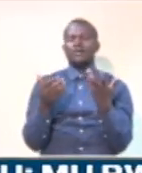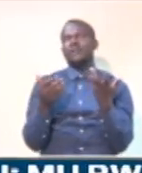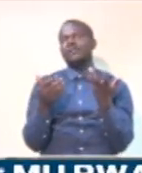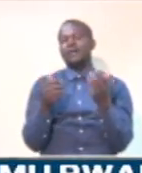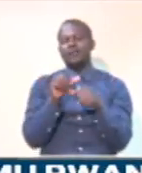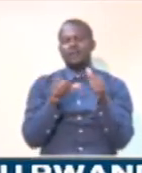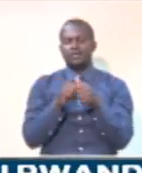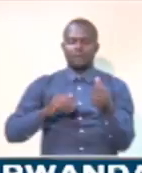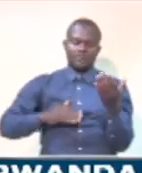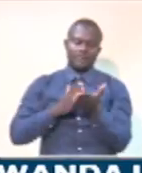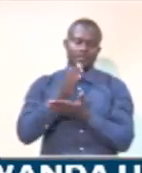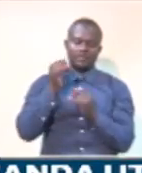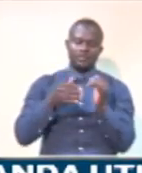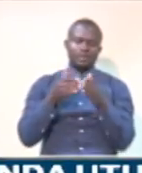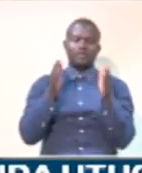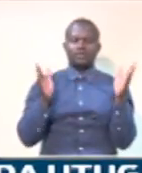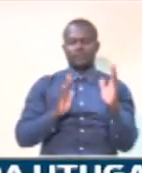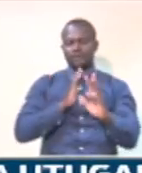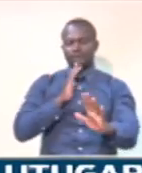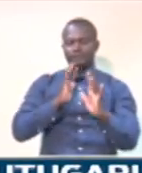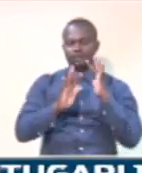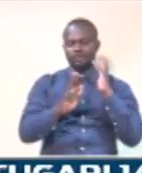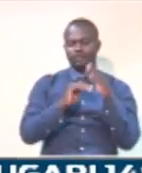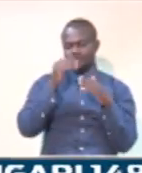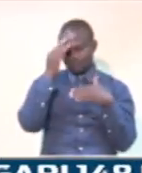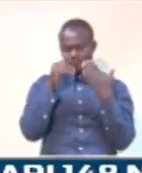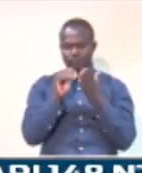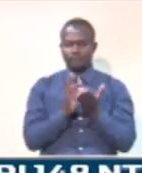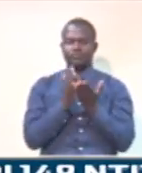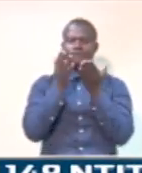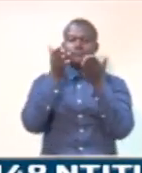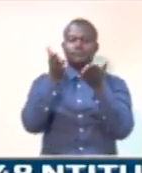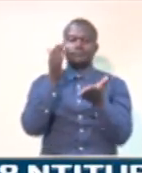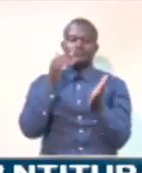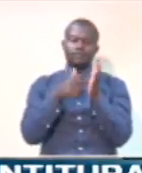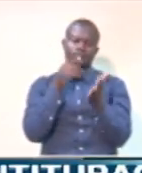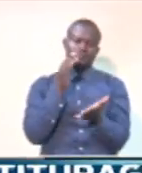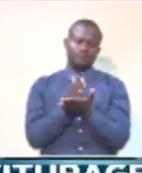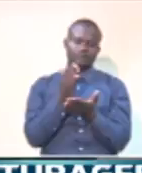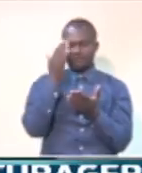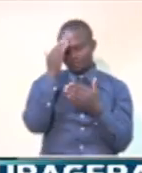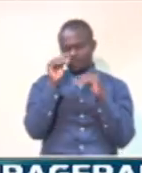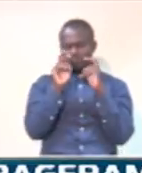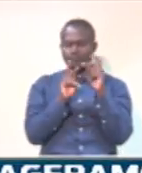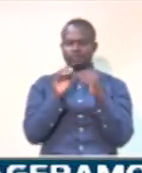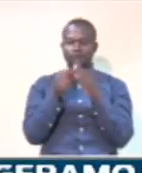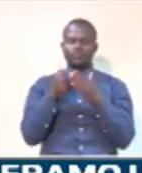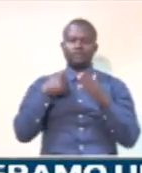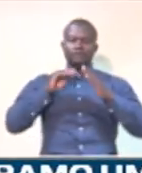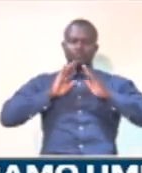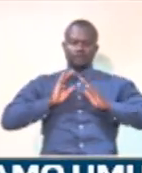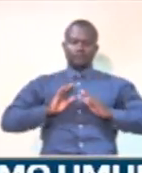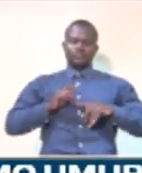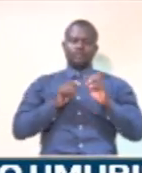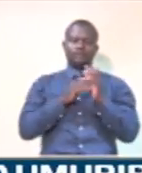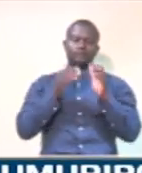uburenganzira bwa nyumbwa bwo gufungura urujya n'uruza, kuko ikirunga iyo cyarutse agomba kugaragazwa ko cyahagaze kugira ngo abaturage bagire umutekano.